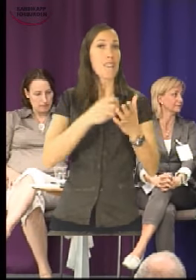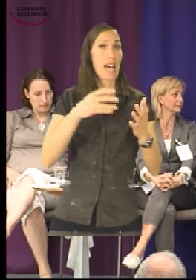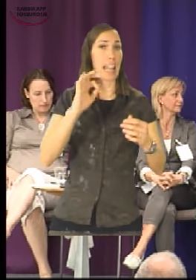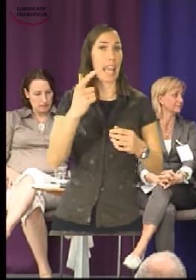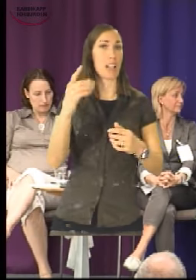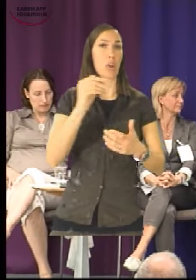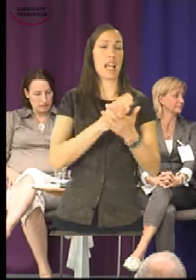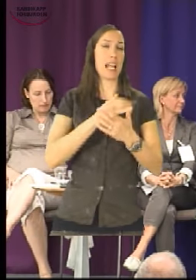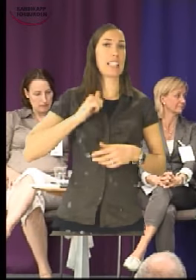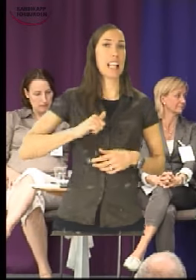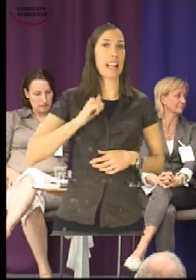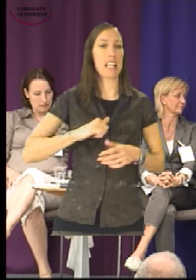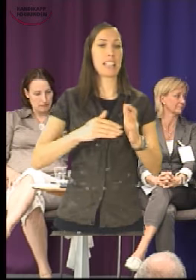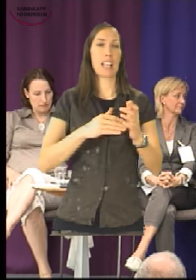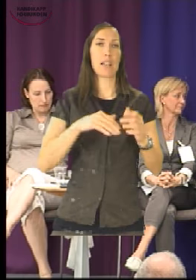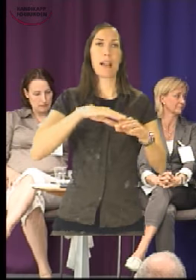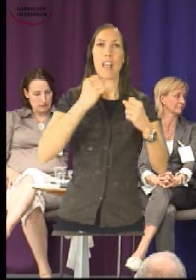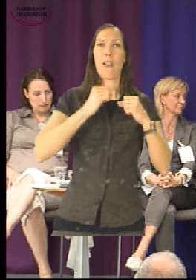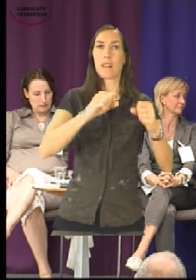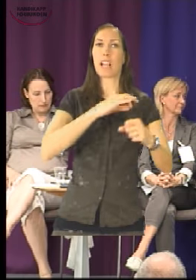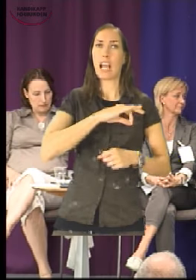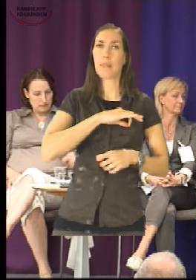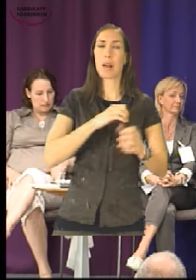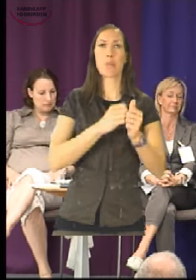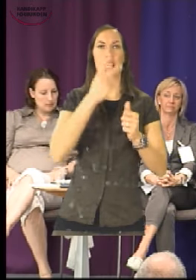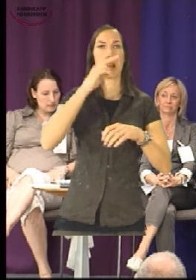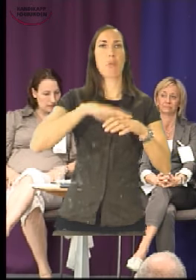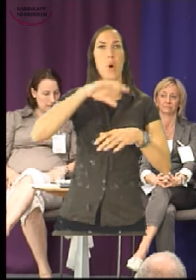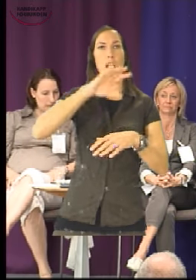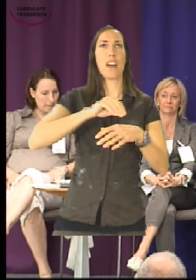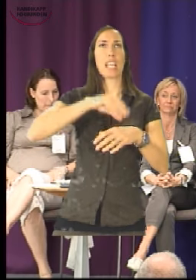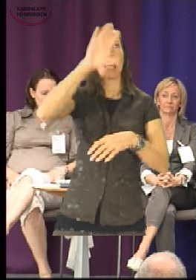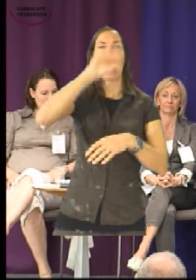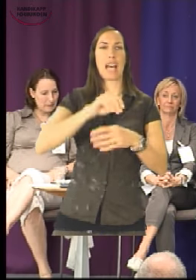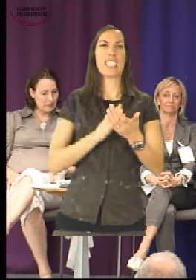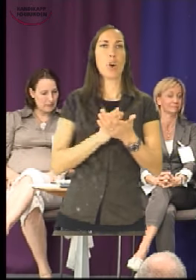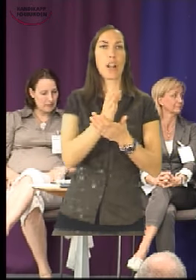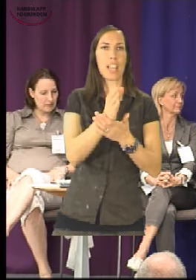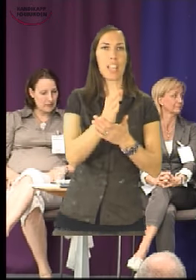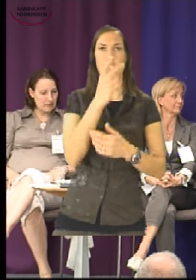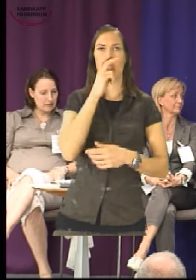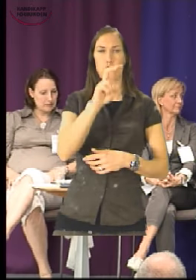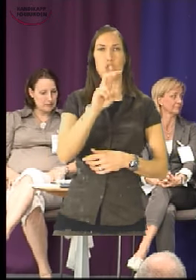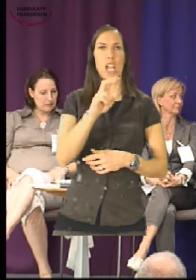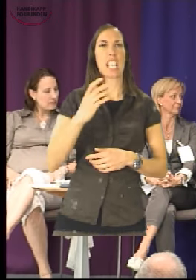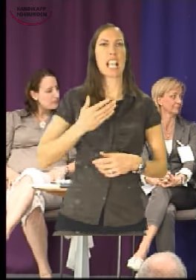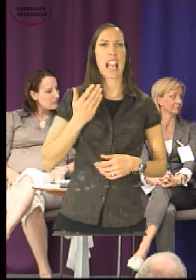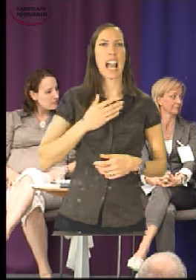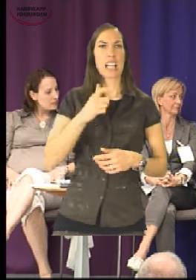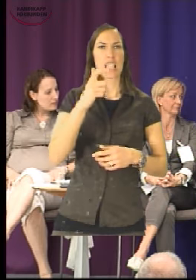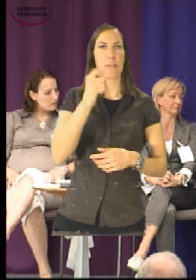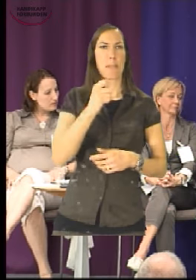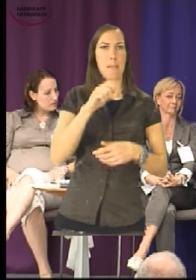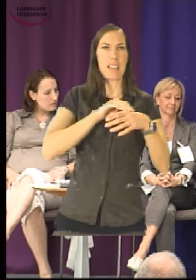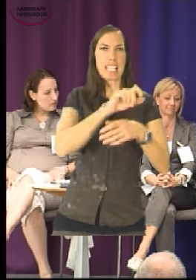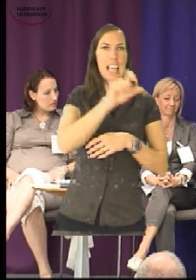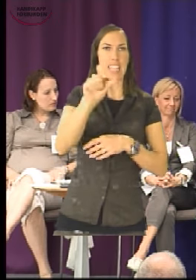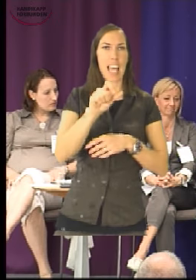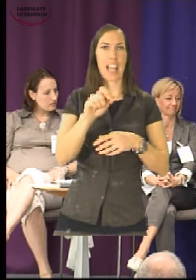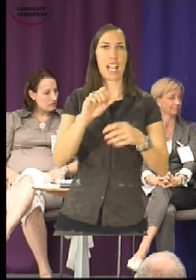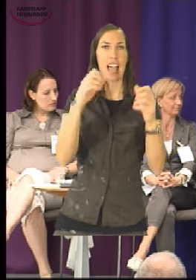till de effektivaste läkemedlen. Om vi tittar på geografin så är det uppenbart att stackars patienter i norr om Gävle, de får inte